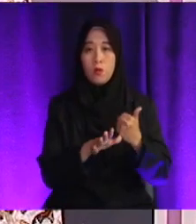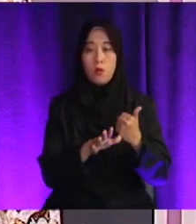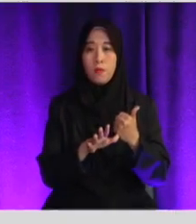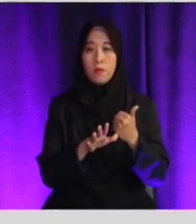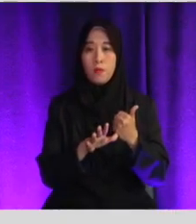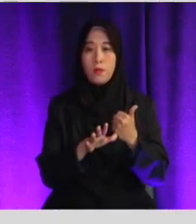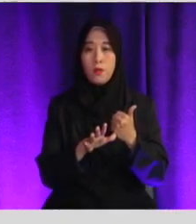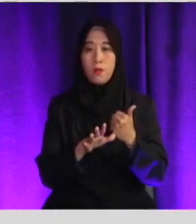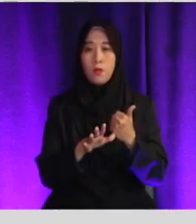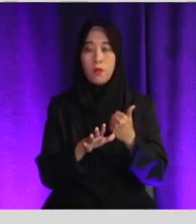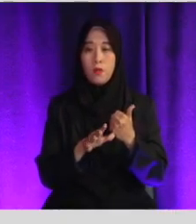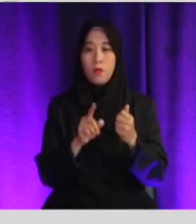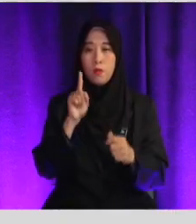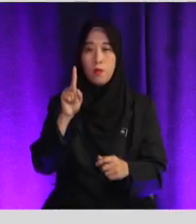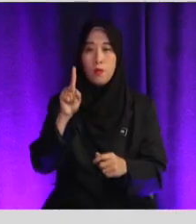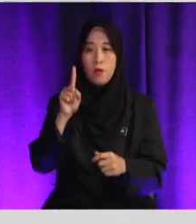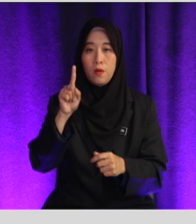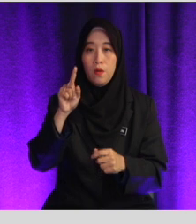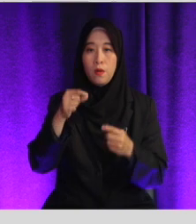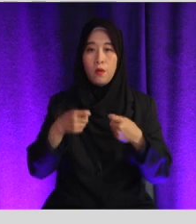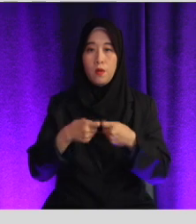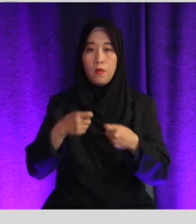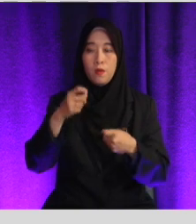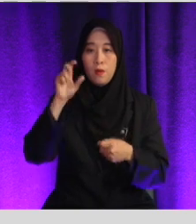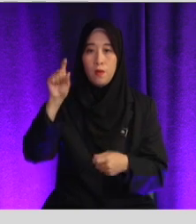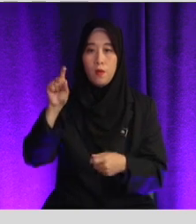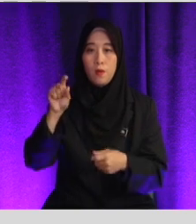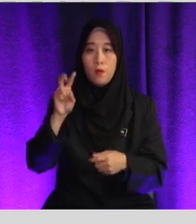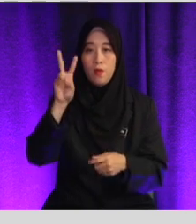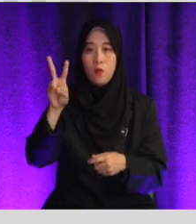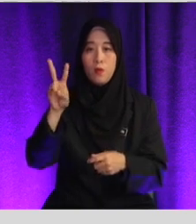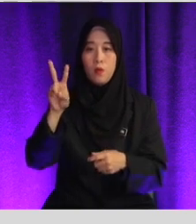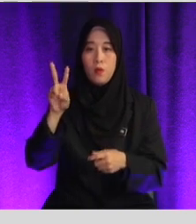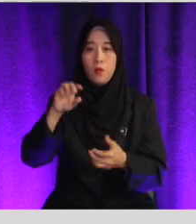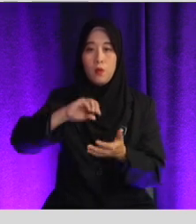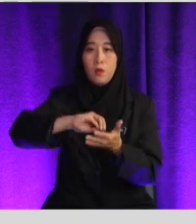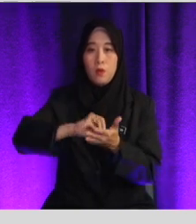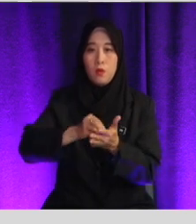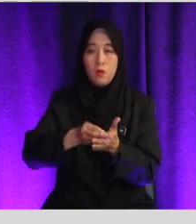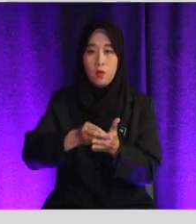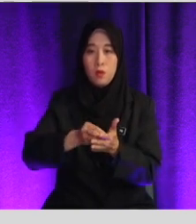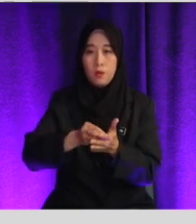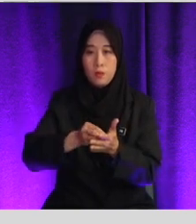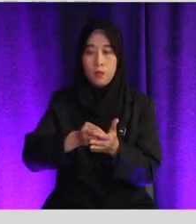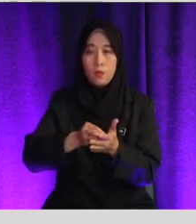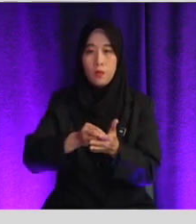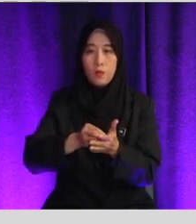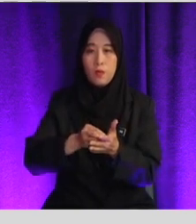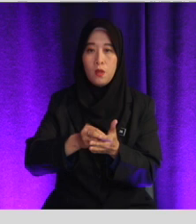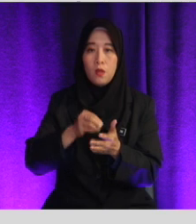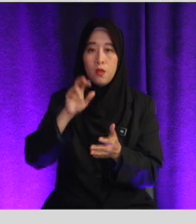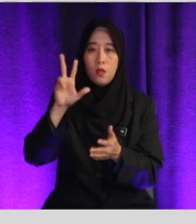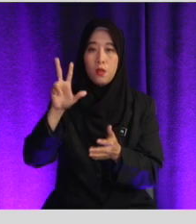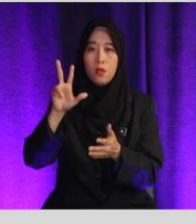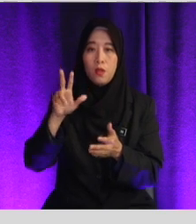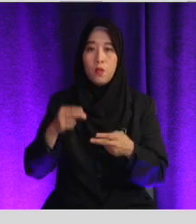fuse, yang kedua adalah Swiss, yang ketiga adalah penghidup talian terus, di mana kadang-kadang ada orang panggil dia